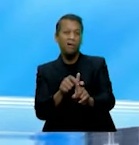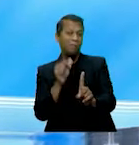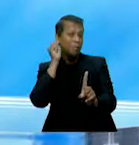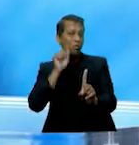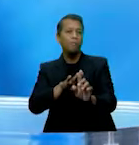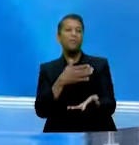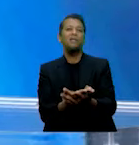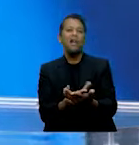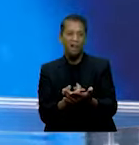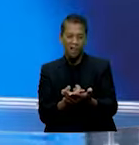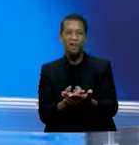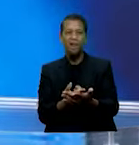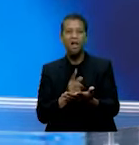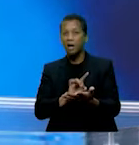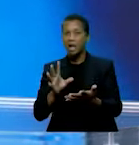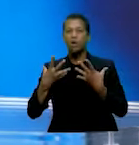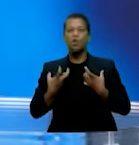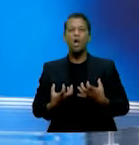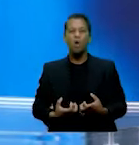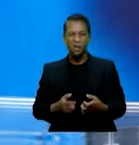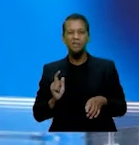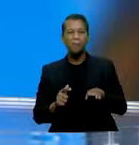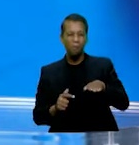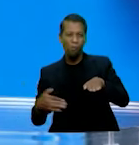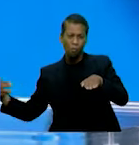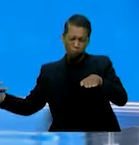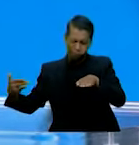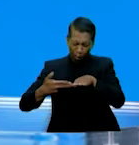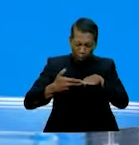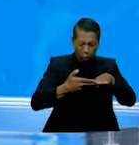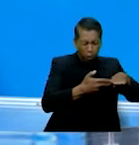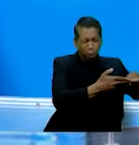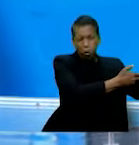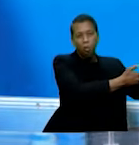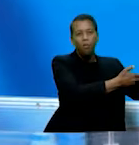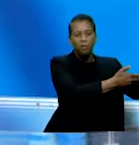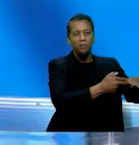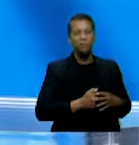tewas, sementara pengemudi luka parah. Minibus sempat terseret ratusan meter.